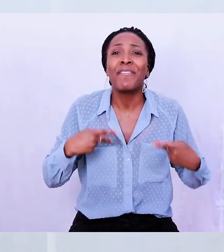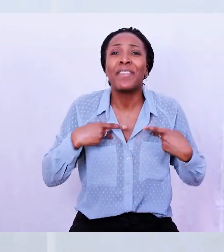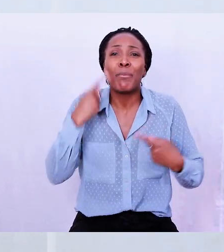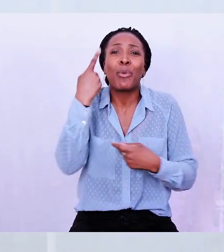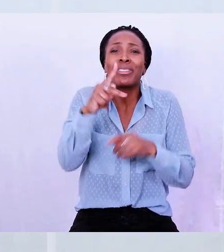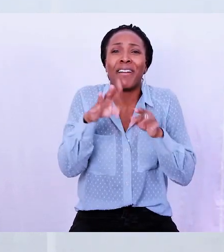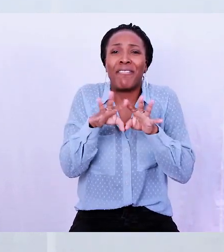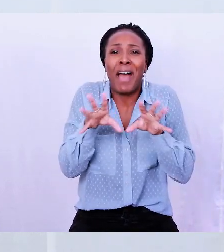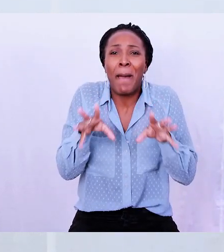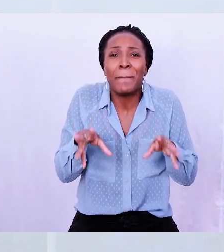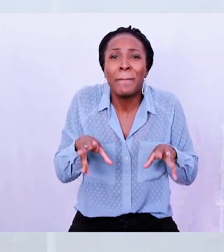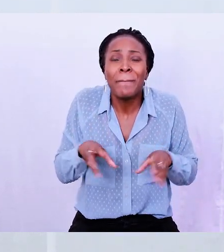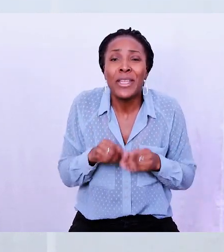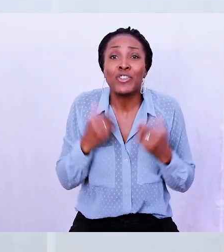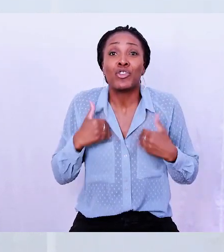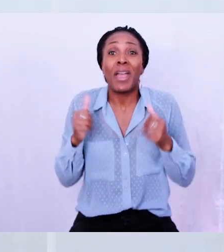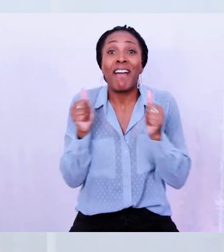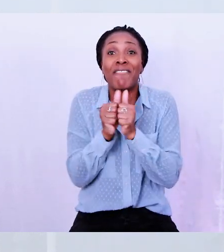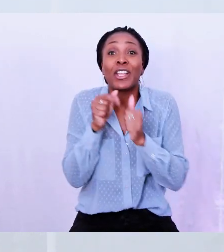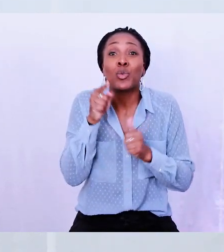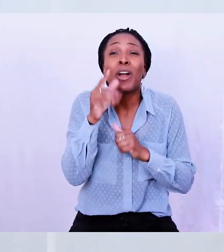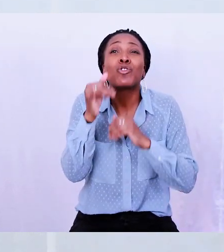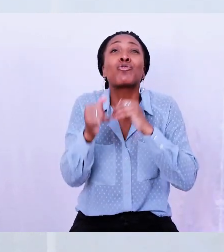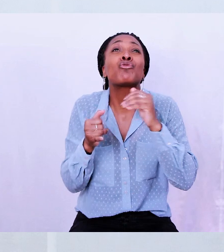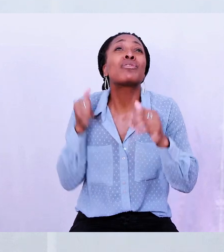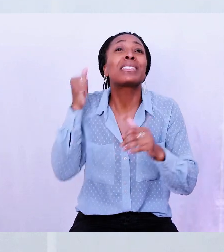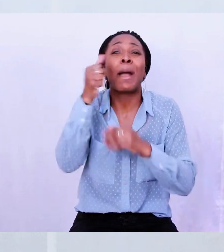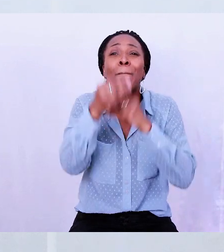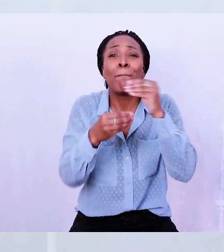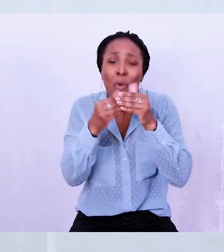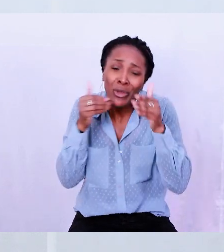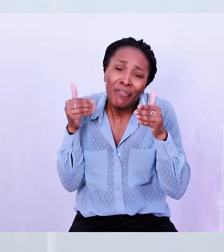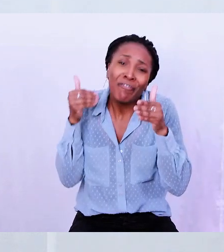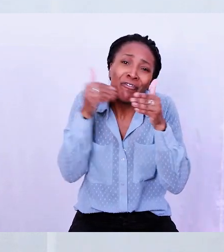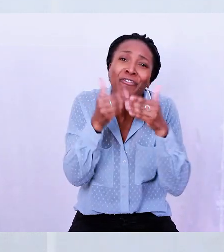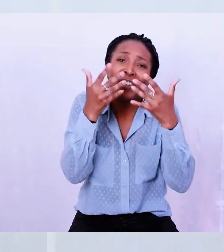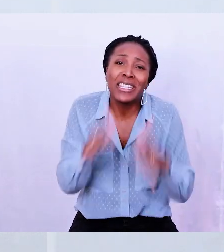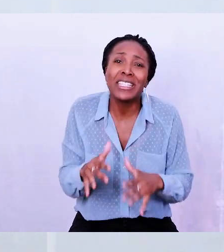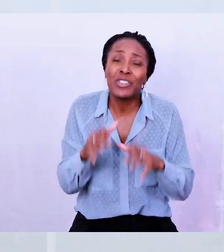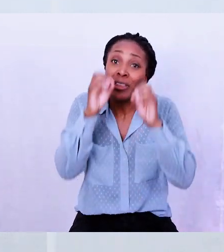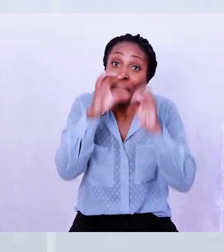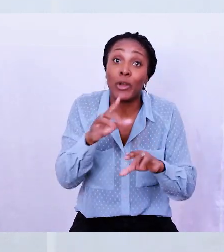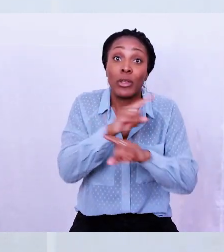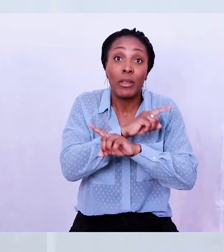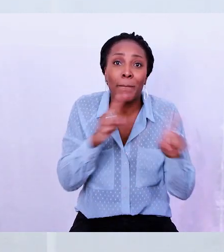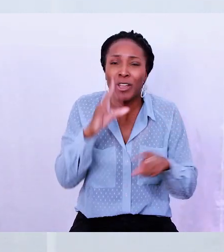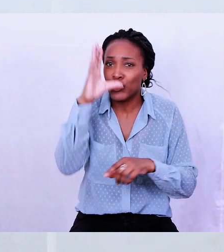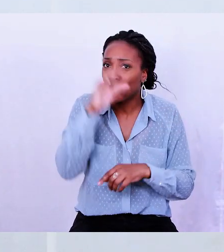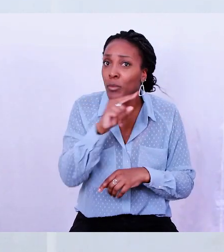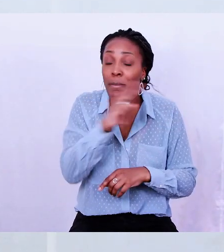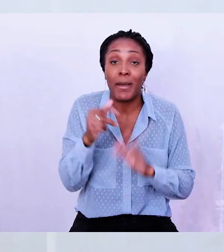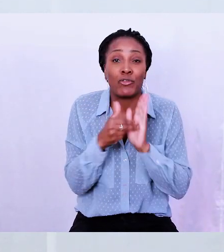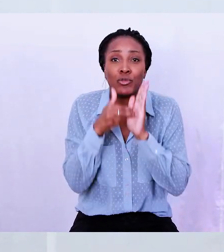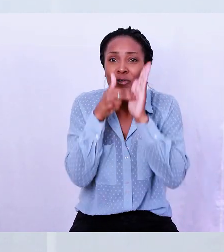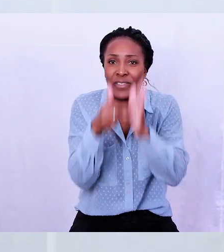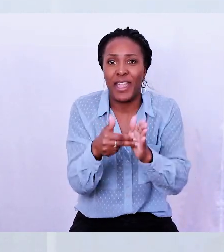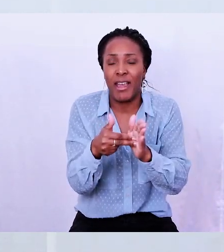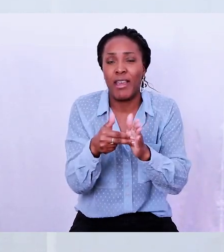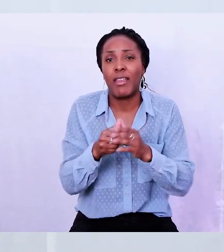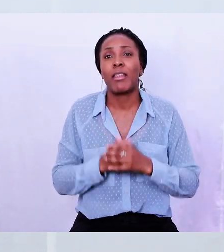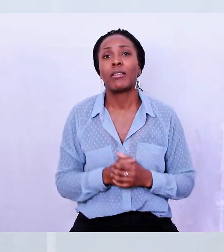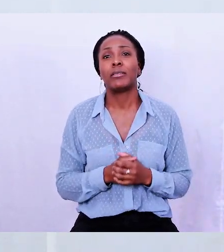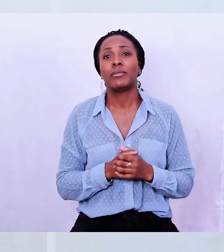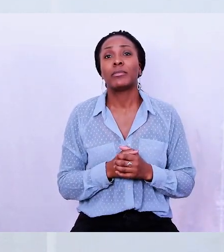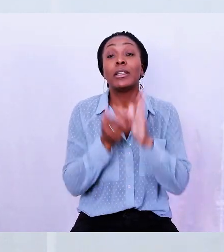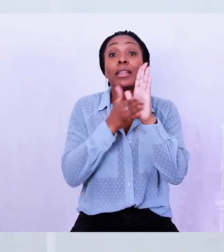ta famille. Je suis avec toi jusqu'à la fin du monde. Je ne t'oublie pas, je ne t'abandonne pas, je suis fidèle. » La